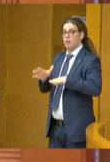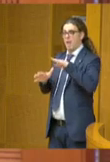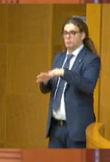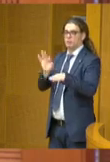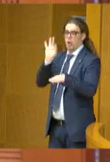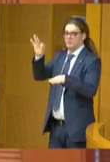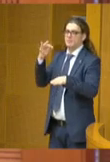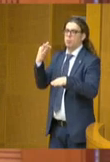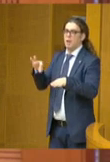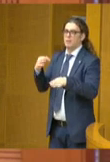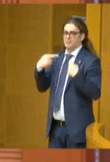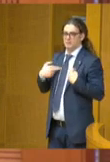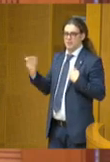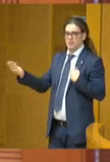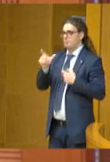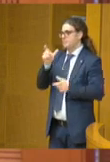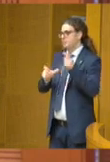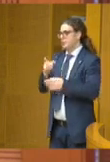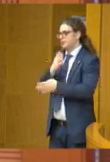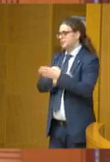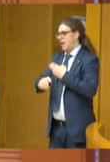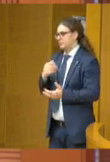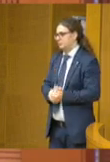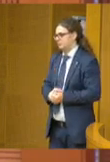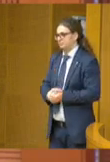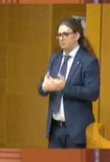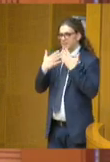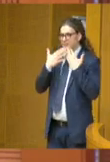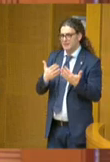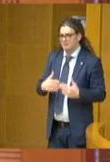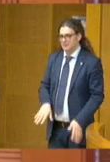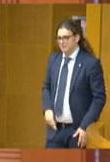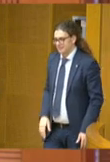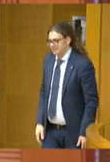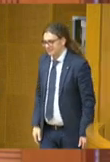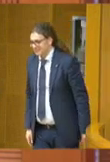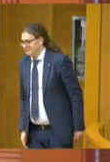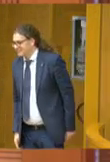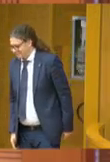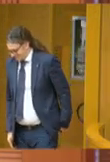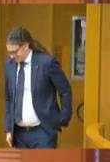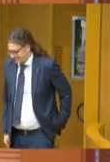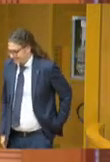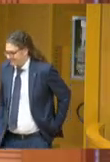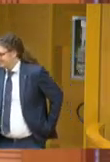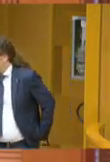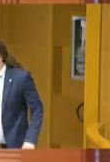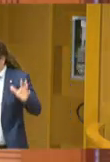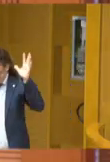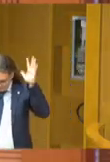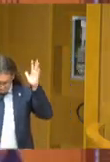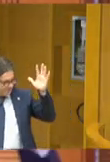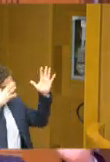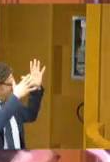passo, aspettiamo quindi un secondo passo, che è quello di ottenere una reale qualità della vita delle persone